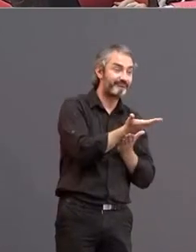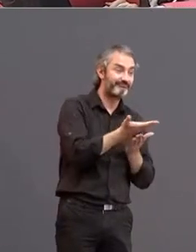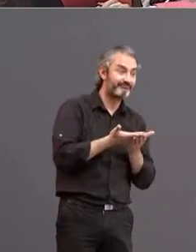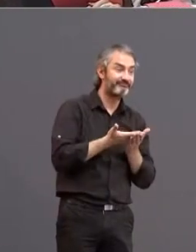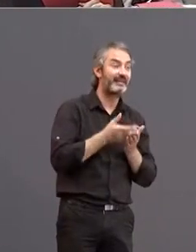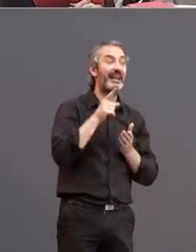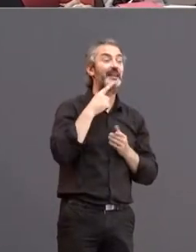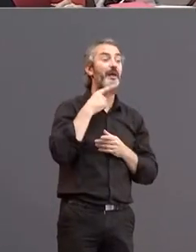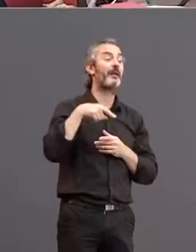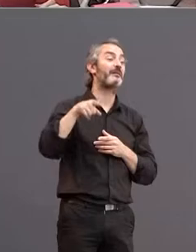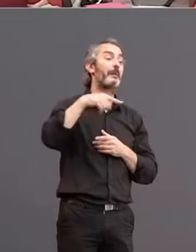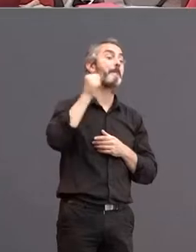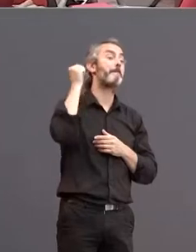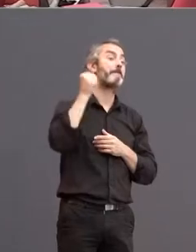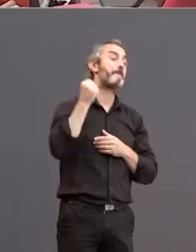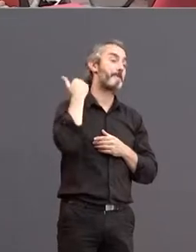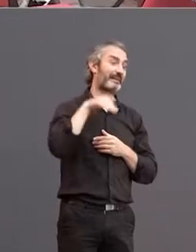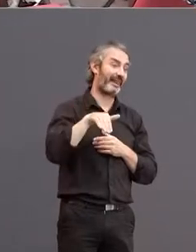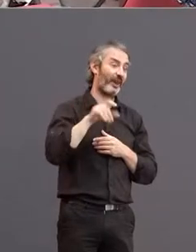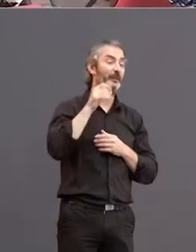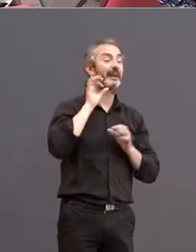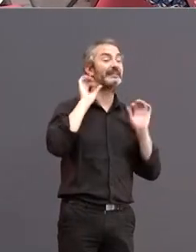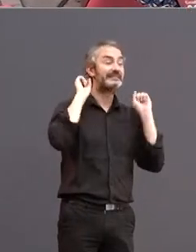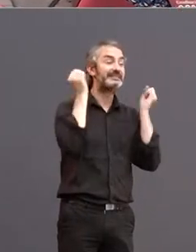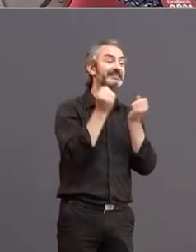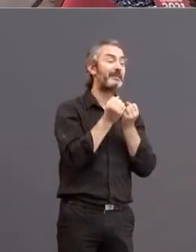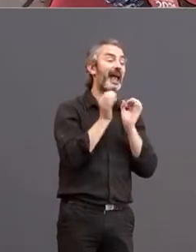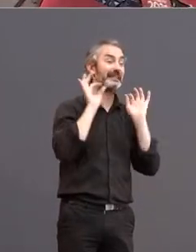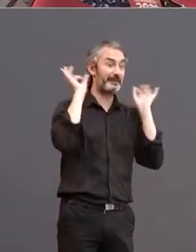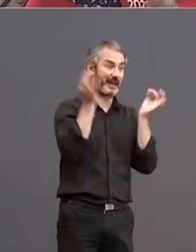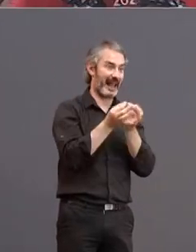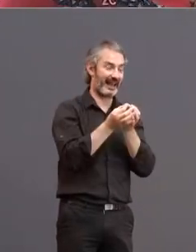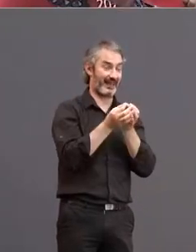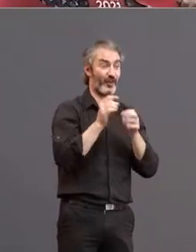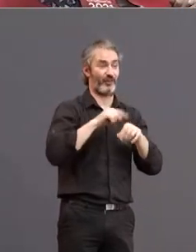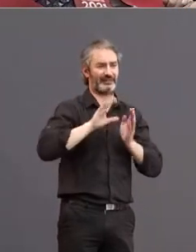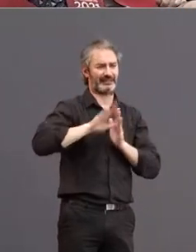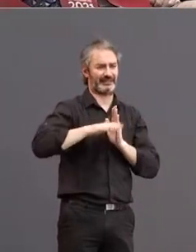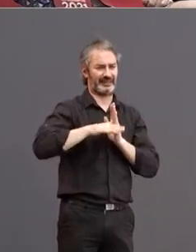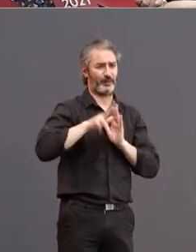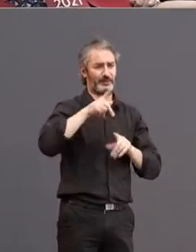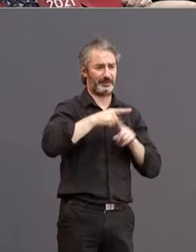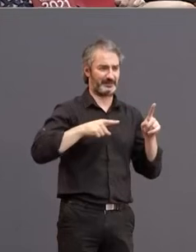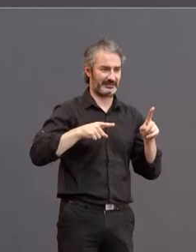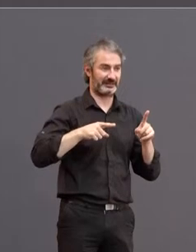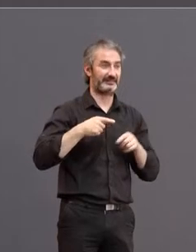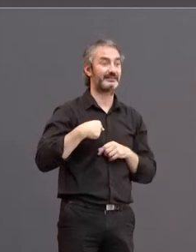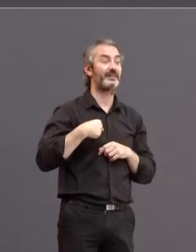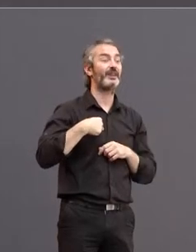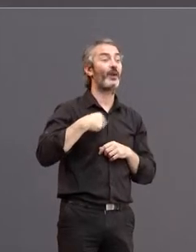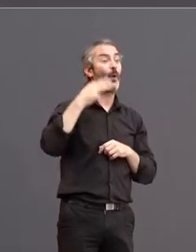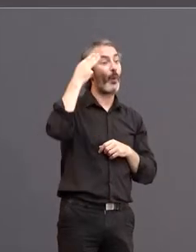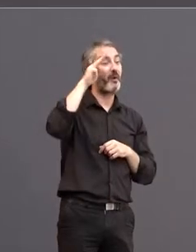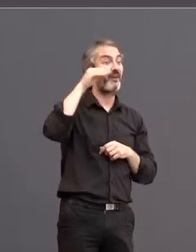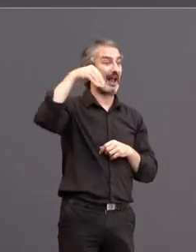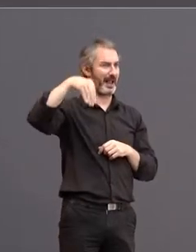al matadero, o els seminaris a 8:45 del vespre. A les UPFMs,